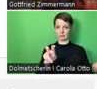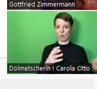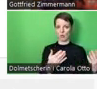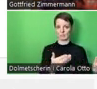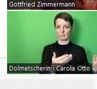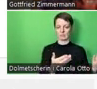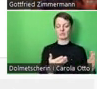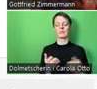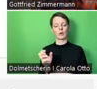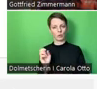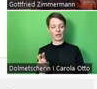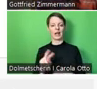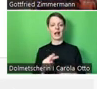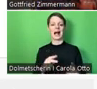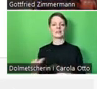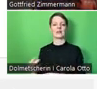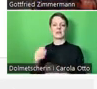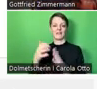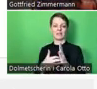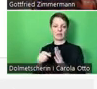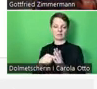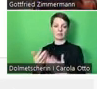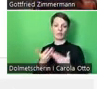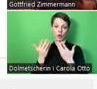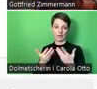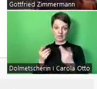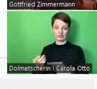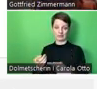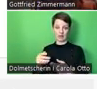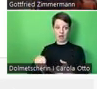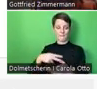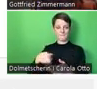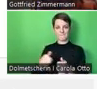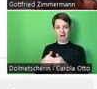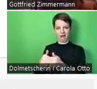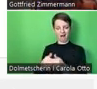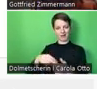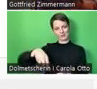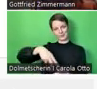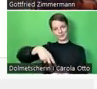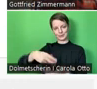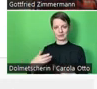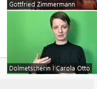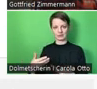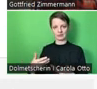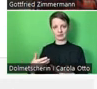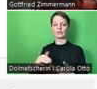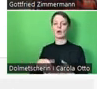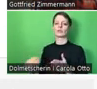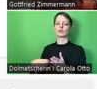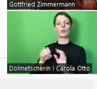Also es wurde der Alternativtext vorgelesen, ein tanzendes Paar. Und dann noch als Erläuterung, dass es ein animiertes GIF